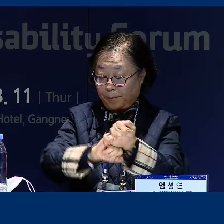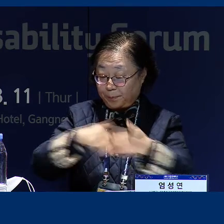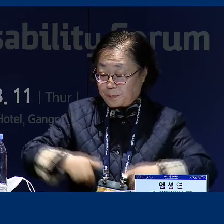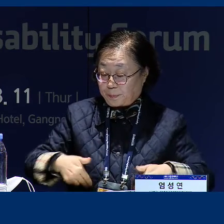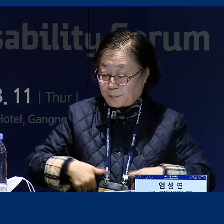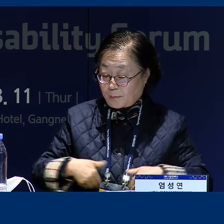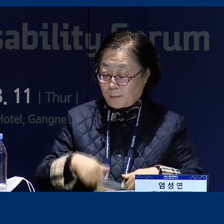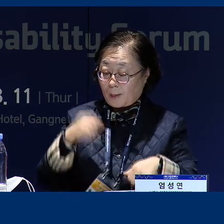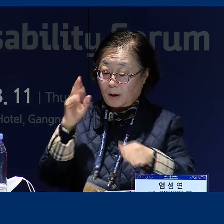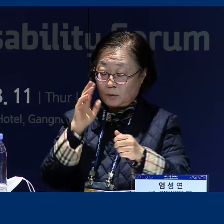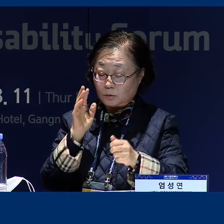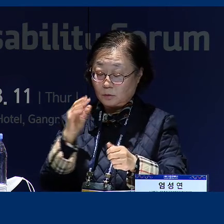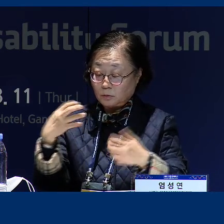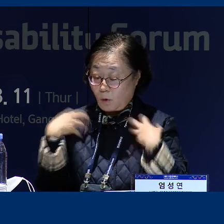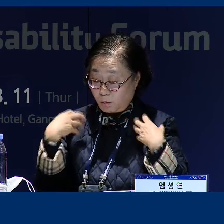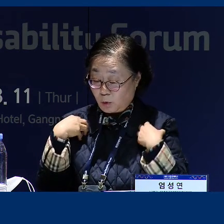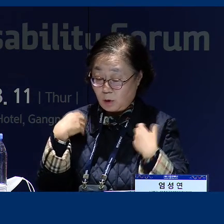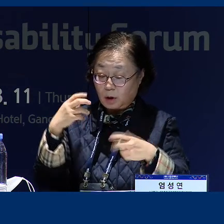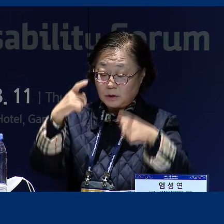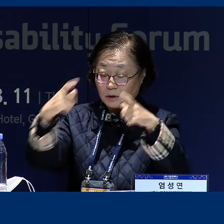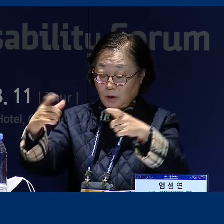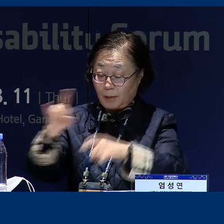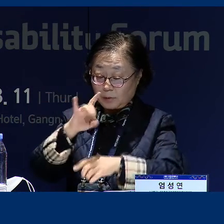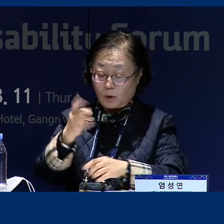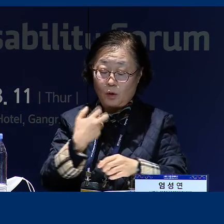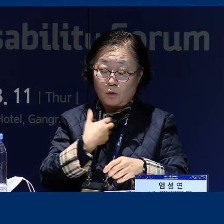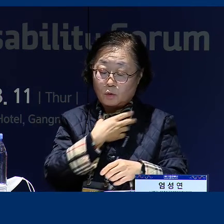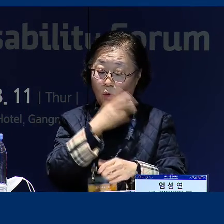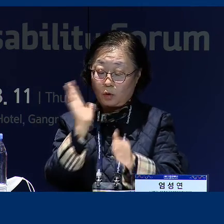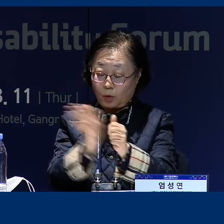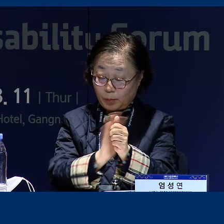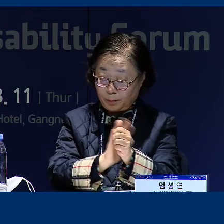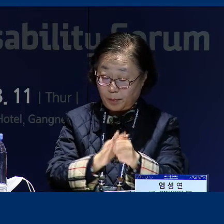실제적 위험에 대비할 수 있습니다.